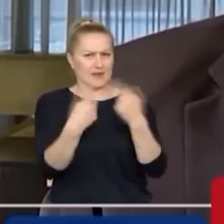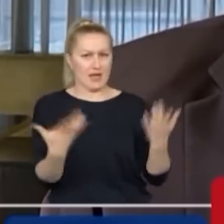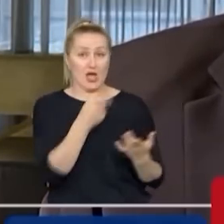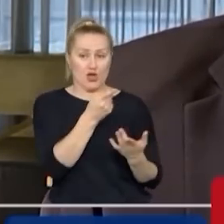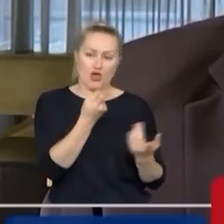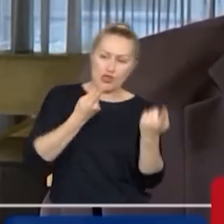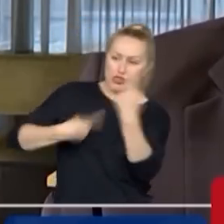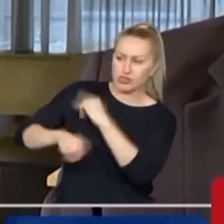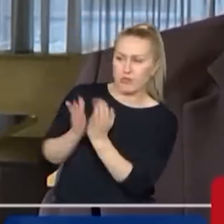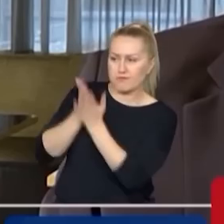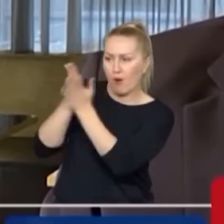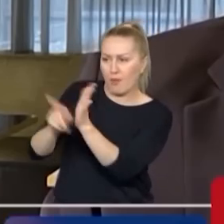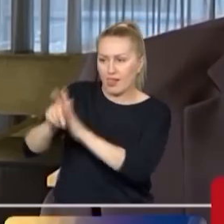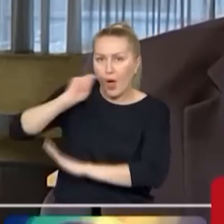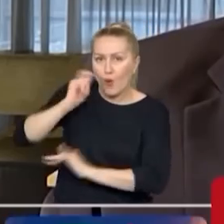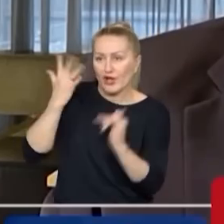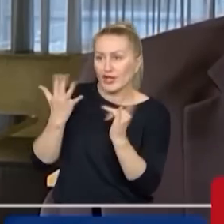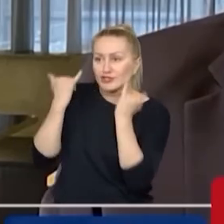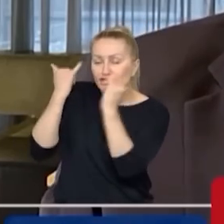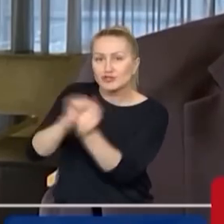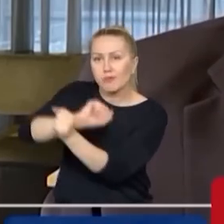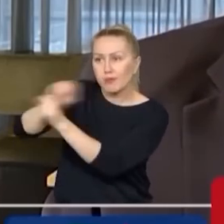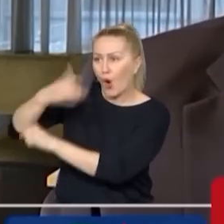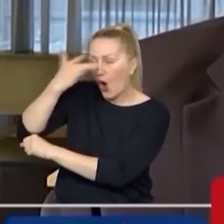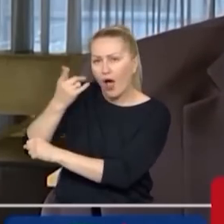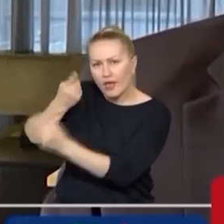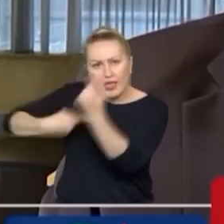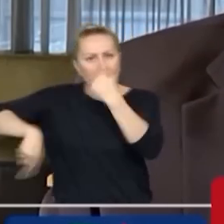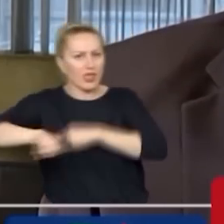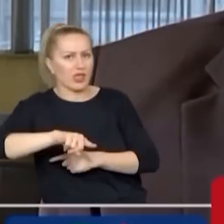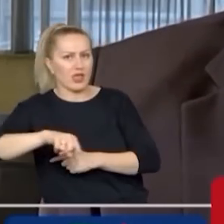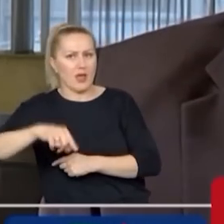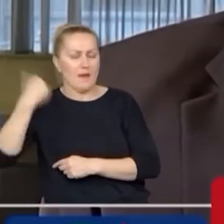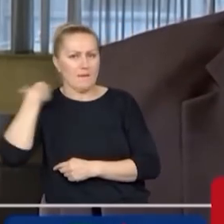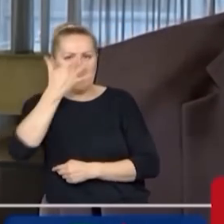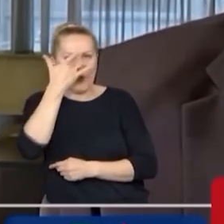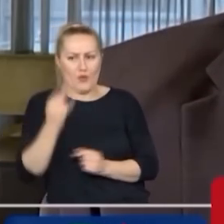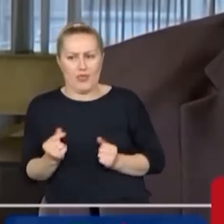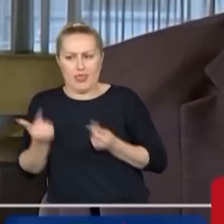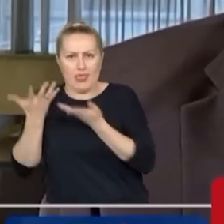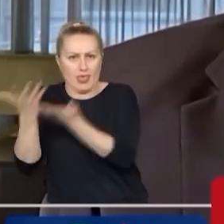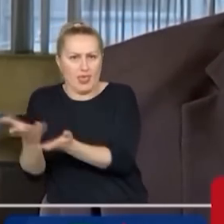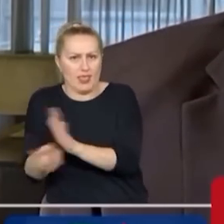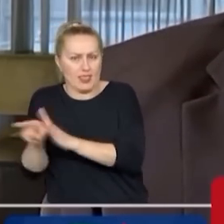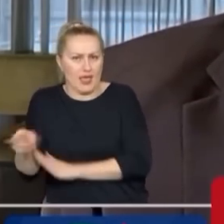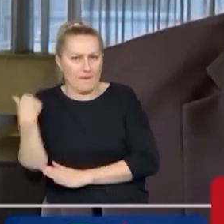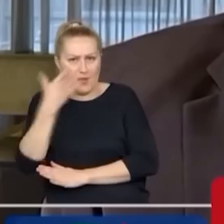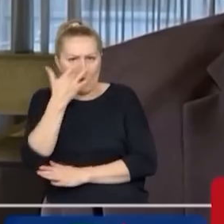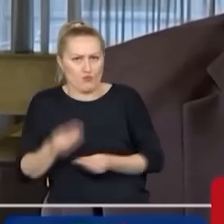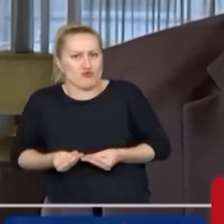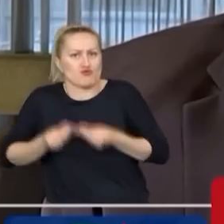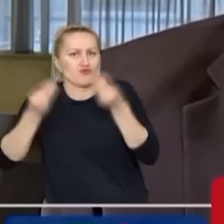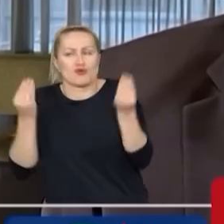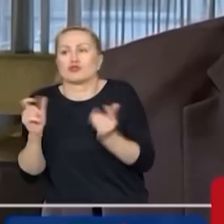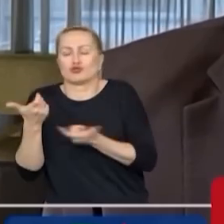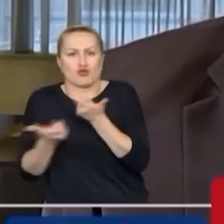chcą pomóc Ukrainie, żeby jak najszybciej zwyciężyło, a drugą ręką dają środki, miliardy dla Łukaszenki, żeby co? Z